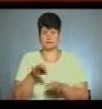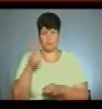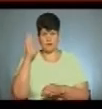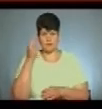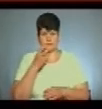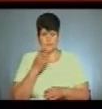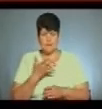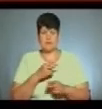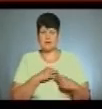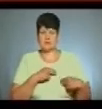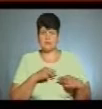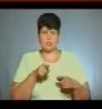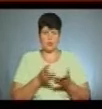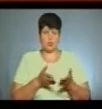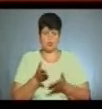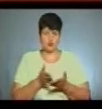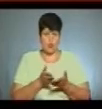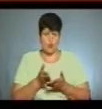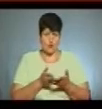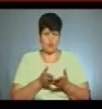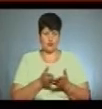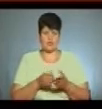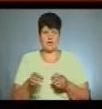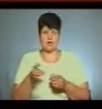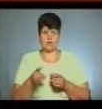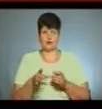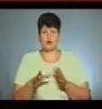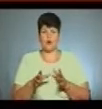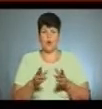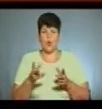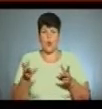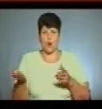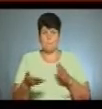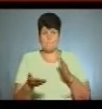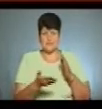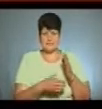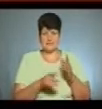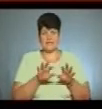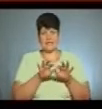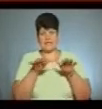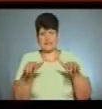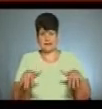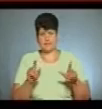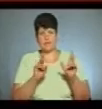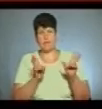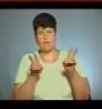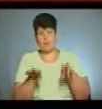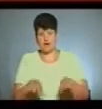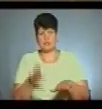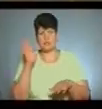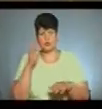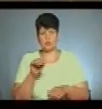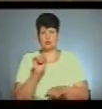словами, працівники, які обслуговують район електромереж, обрізали гілки дерев поблизу річки і гілки попадали в воду і перекрили